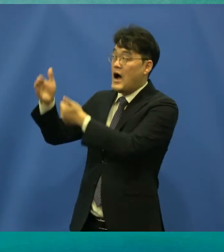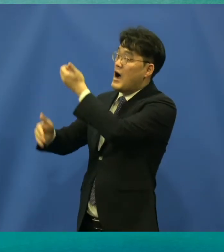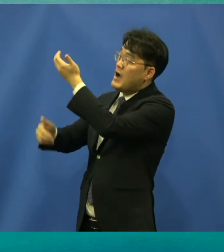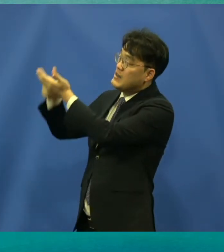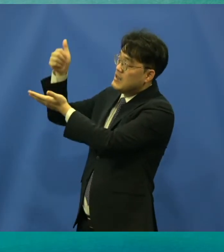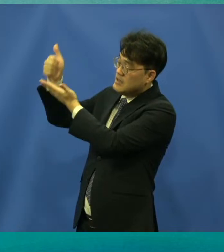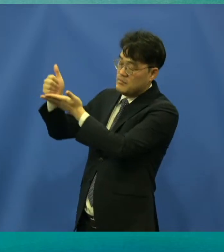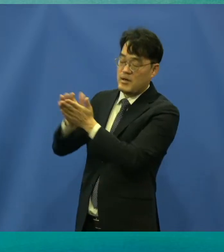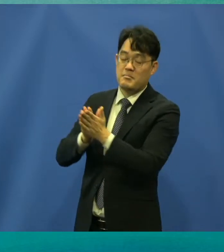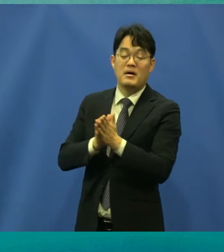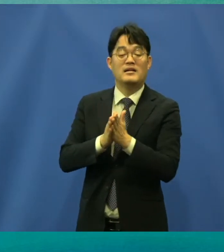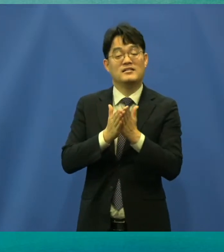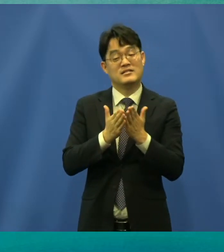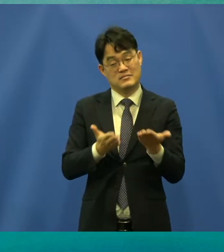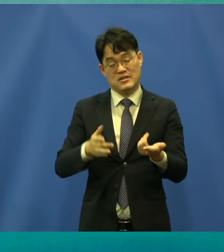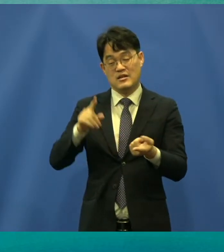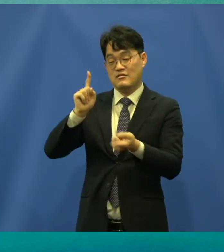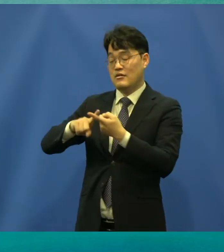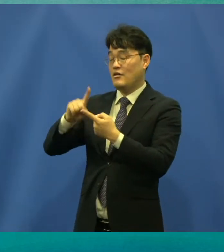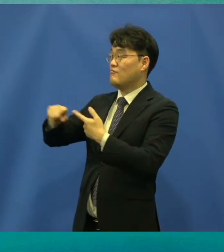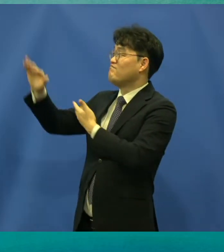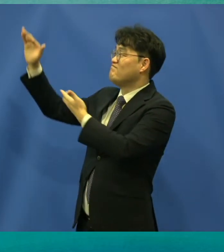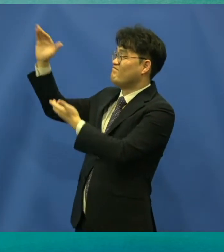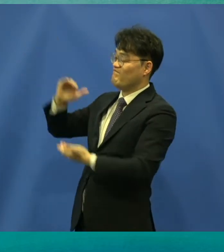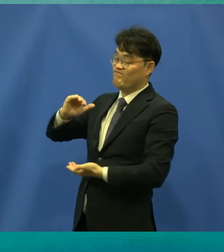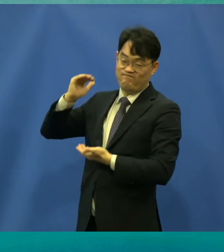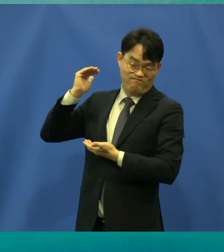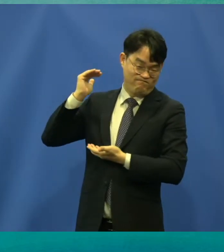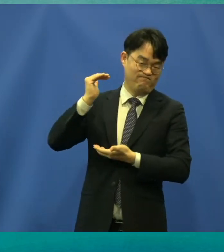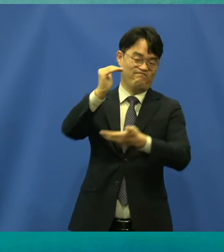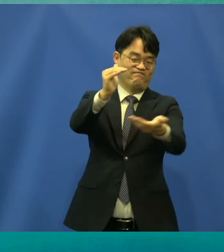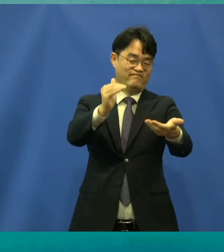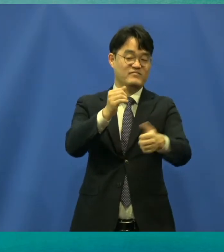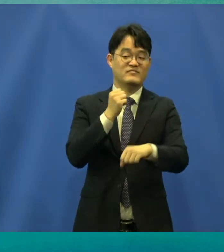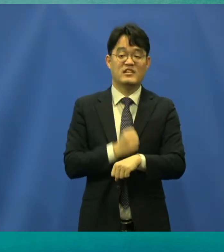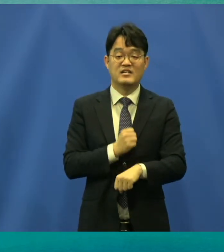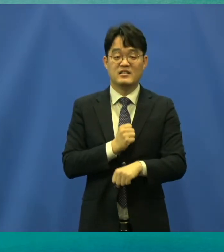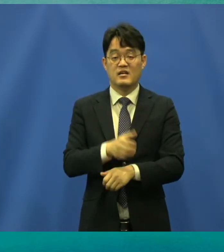말씀 그대로만 전하는 것이 설교자의 사명입니다.